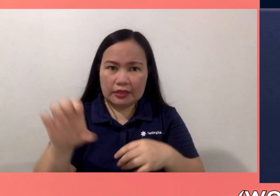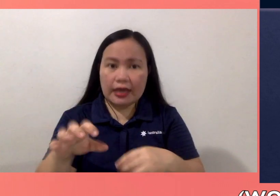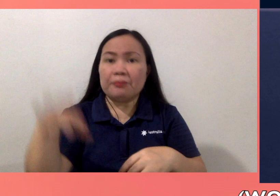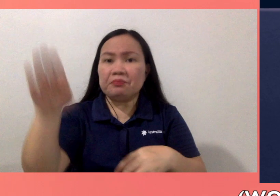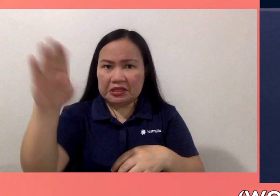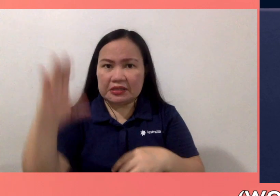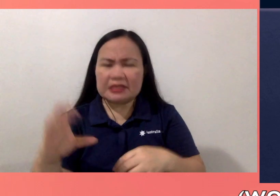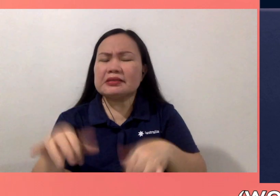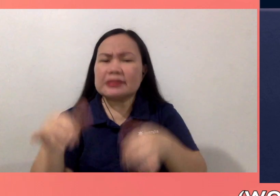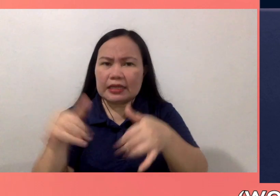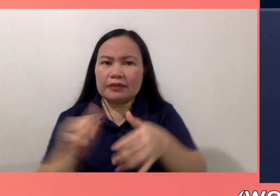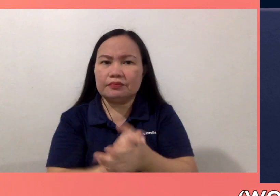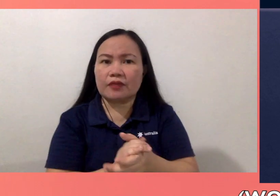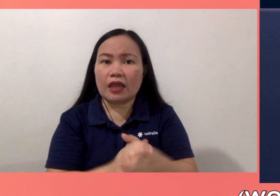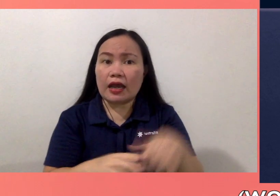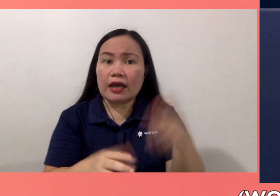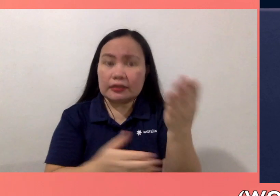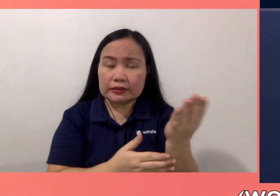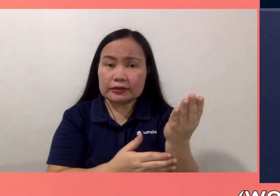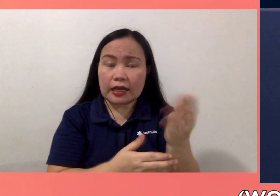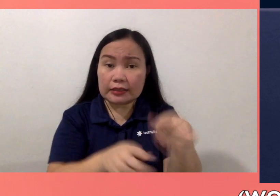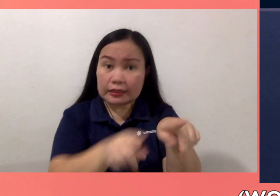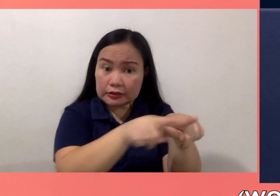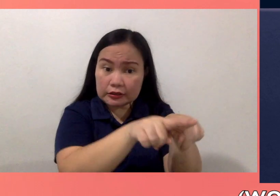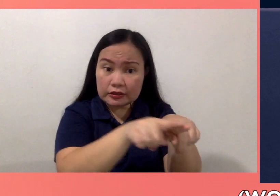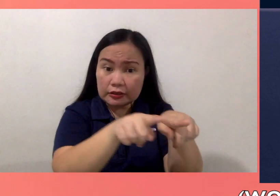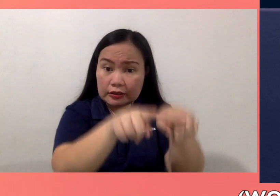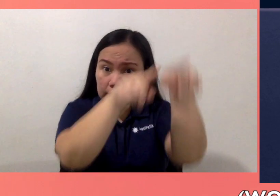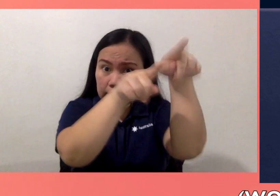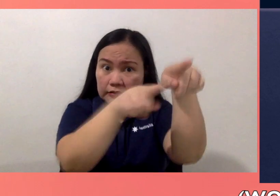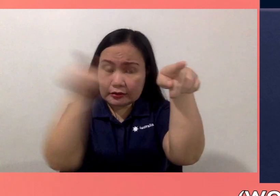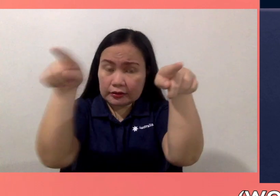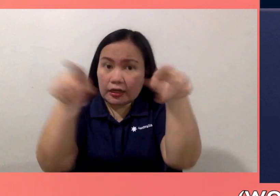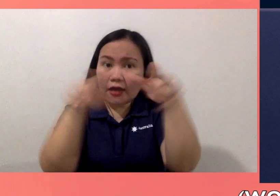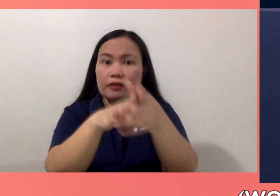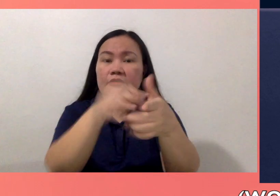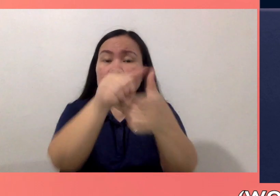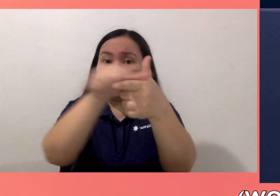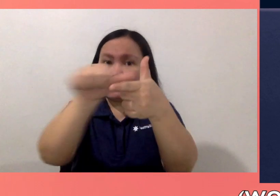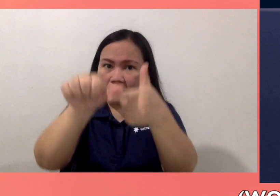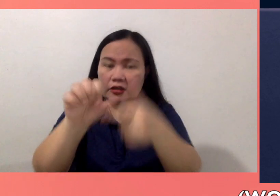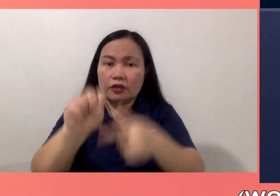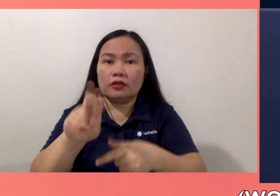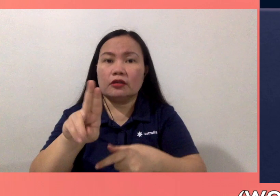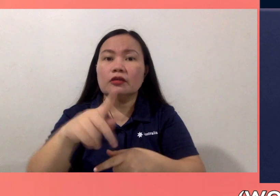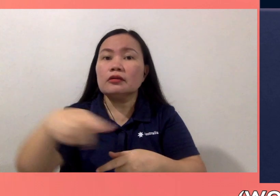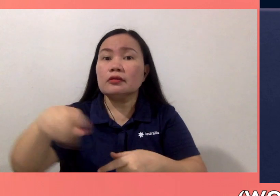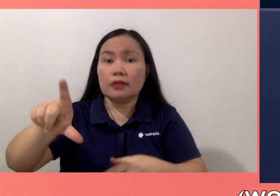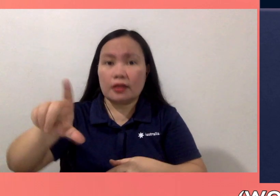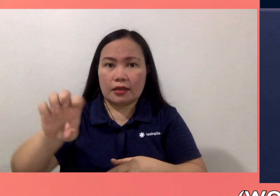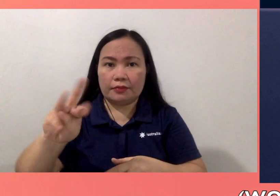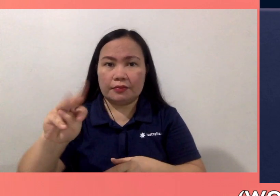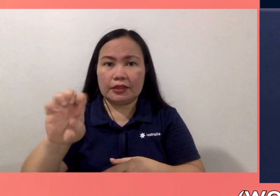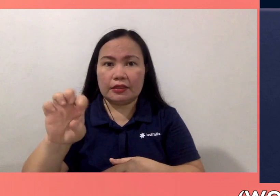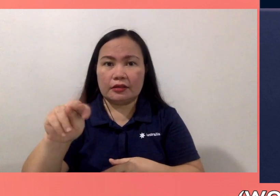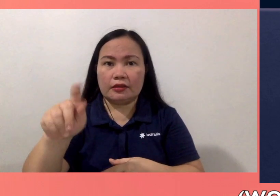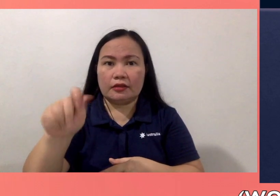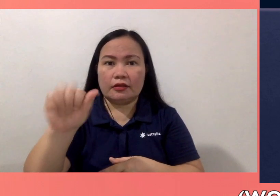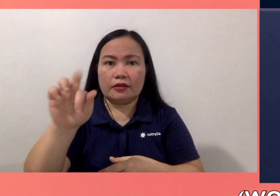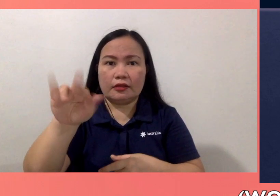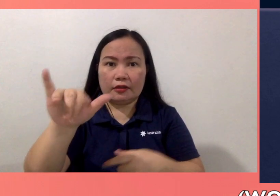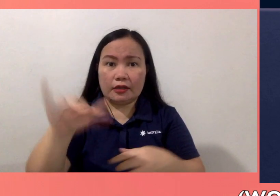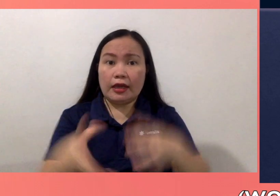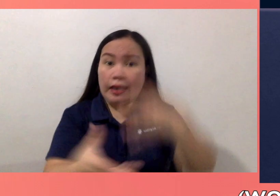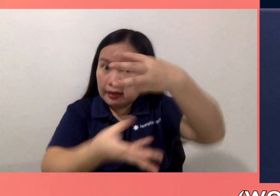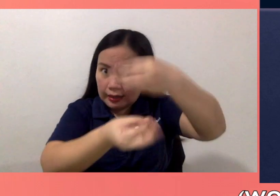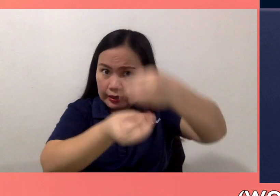sabi daw, ang consecutive angles are supplementary. So, kapag in-add natin, si angle A saka si